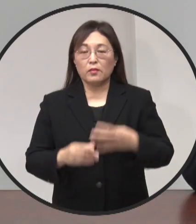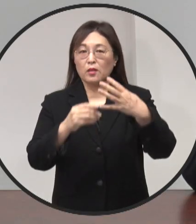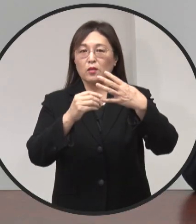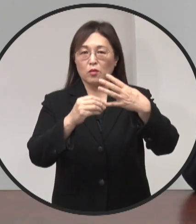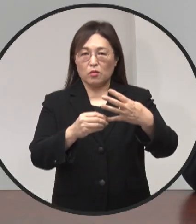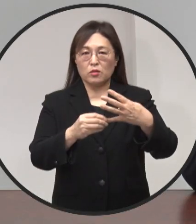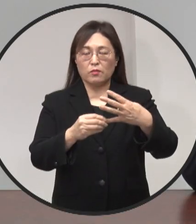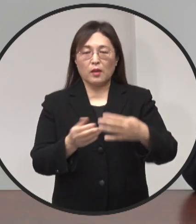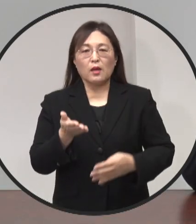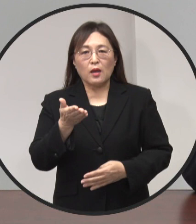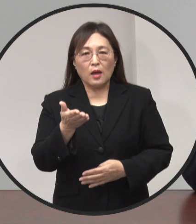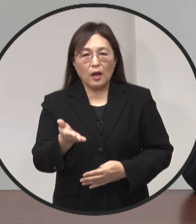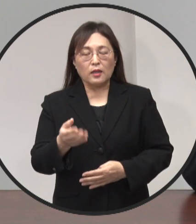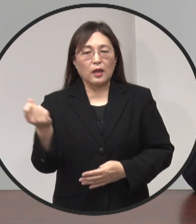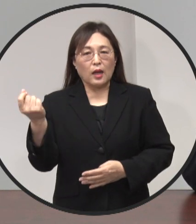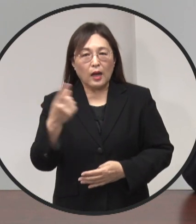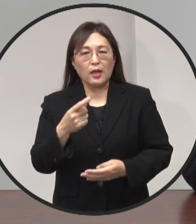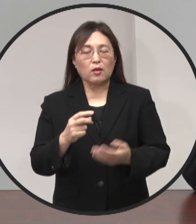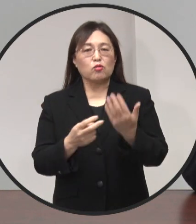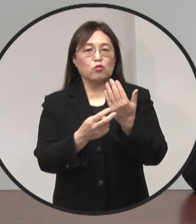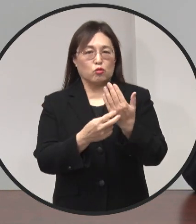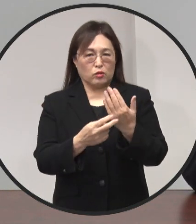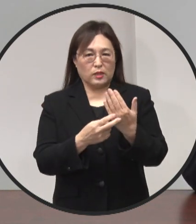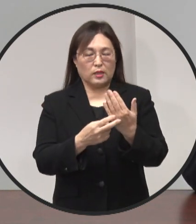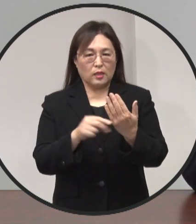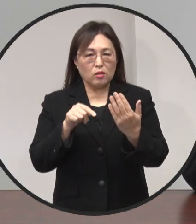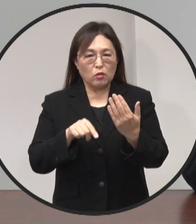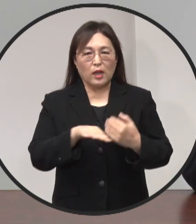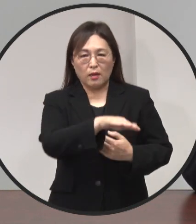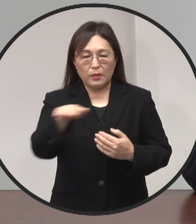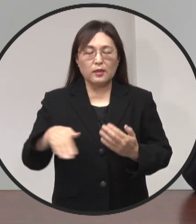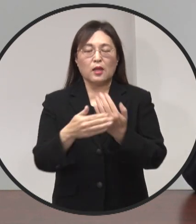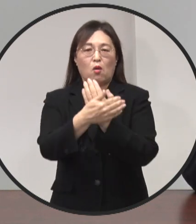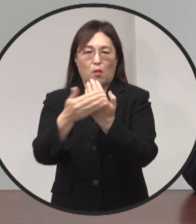目あなたの早期受診がみんなを守る